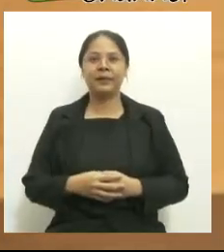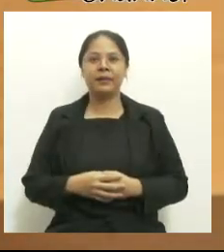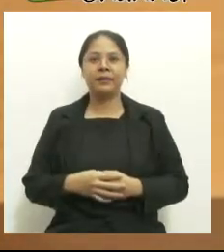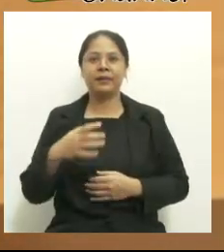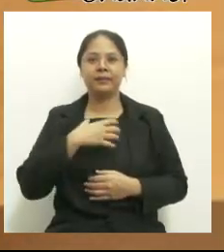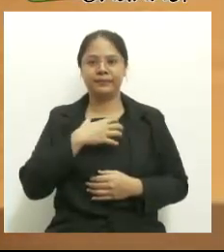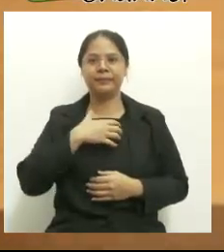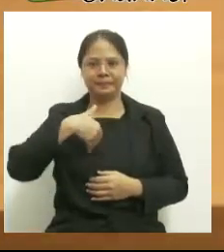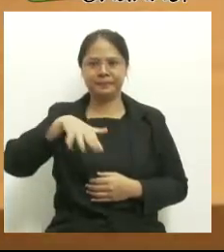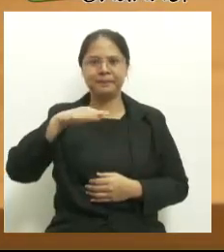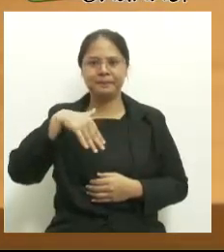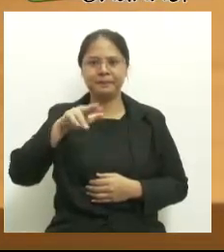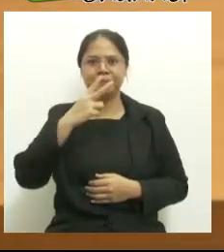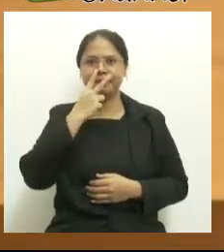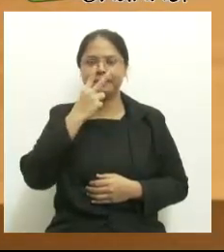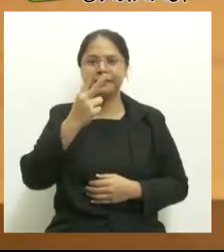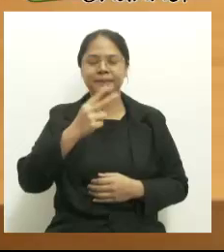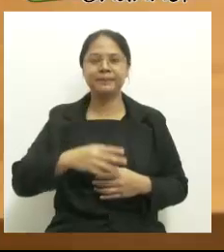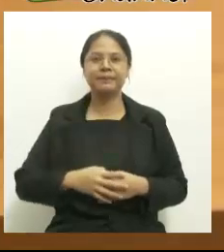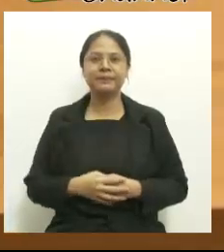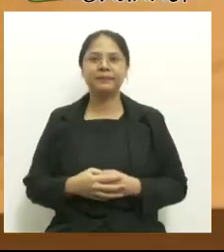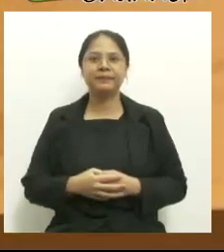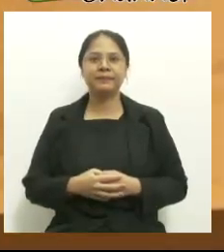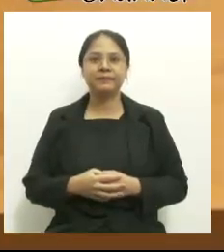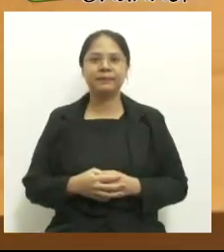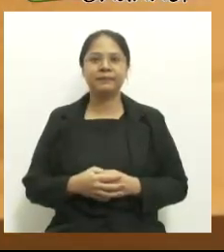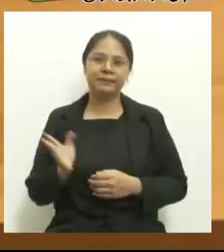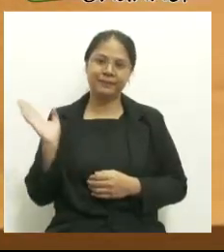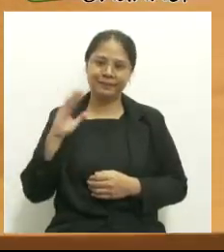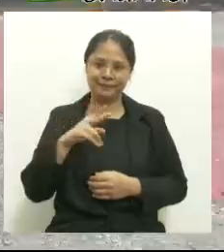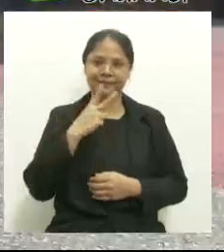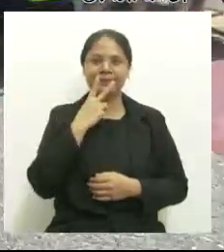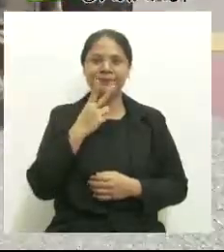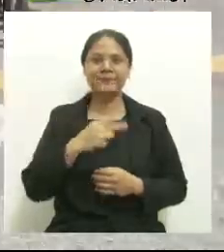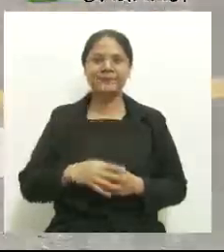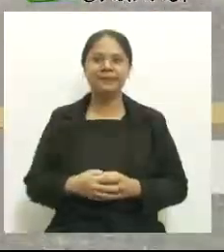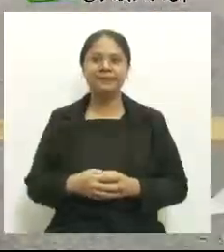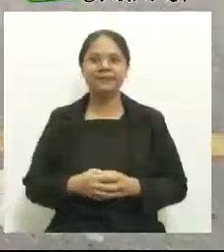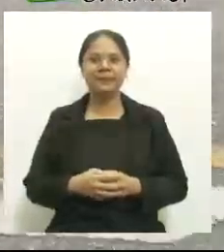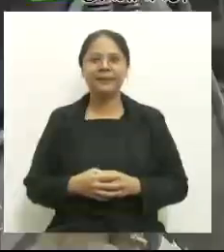ไปด้วยไปดูโรงเรียนบ้านทุ่งกินนอนกัน ไปค่ะ